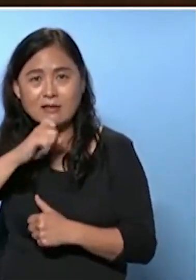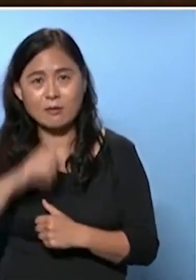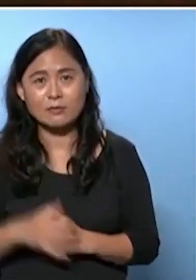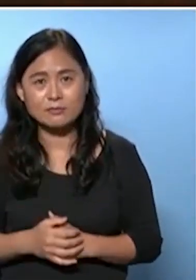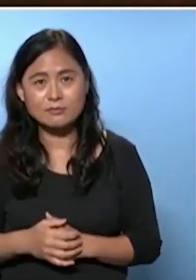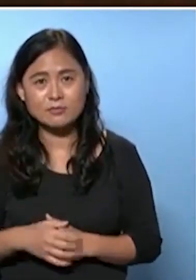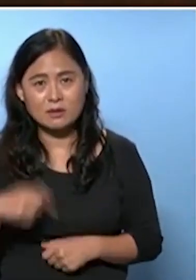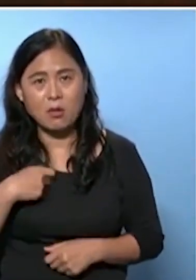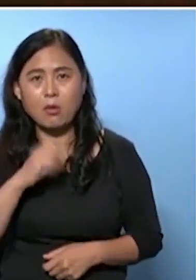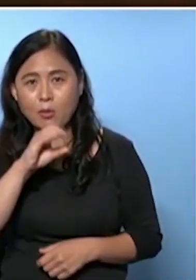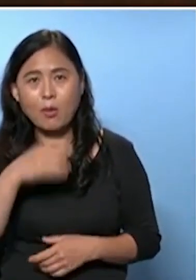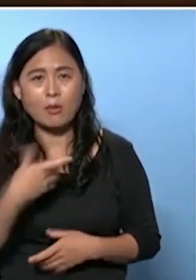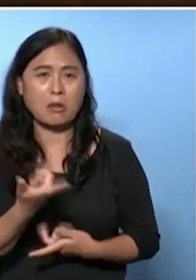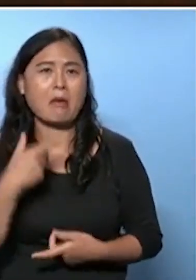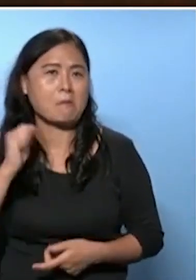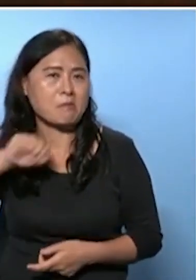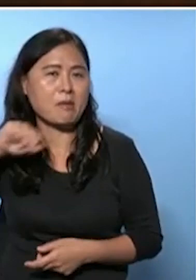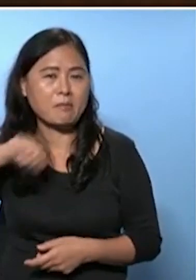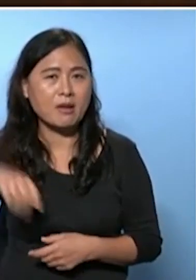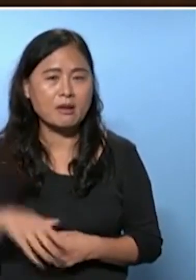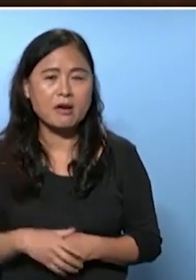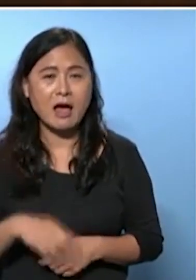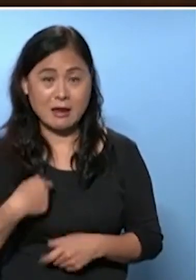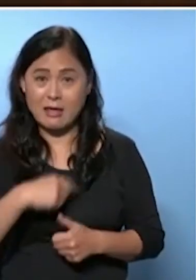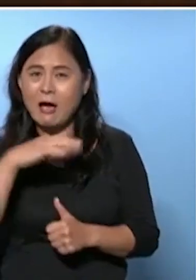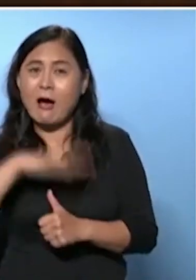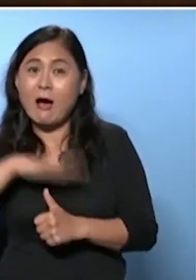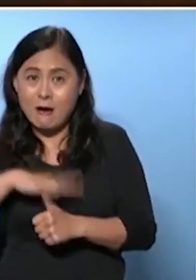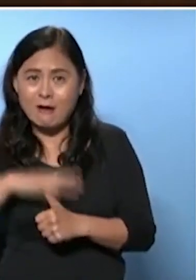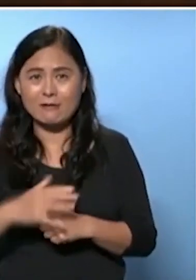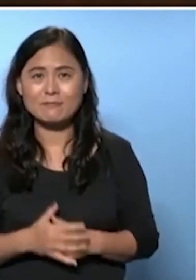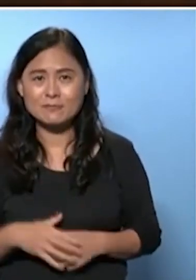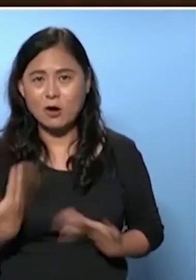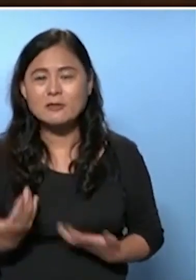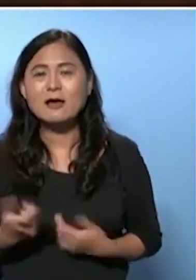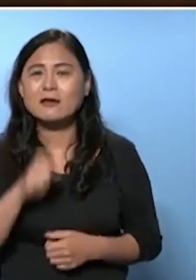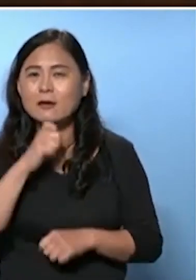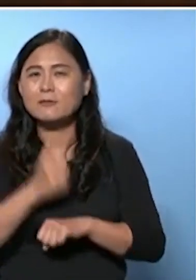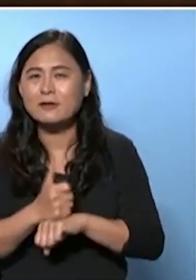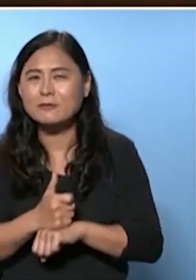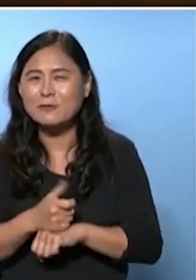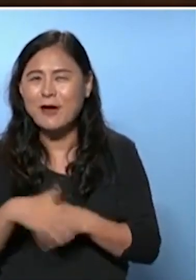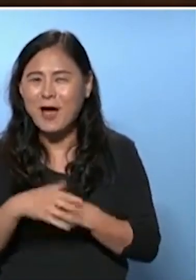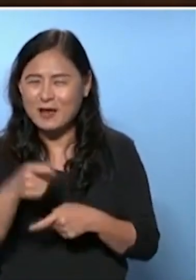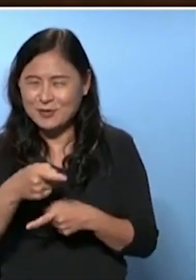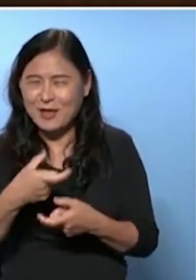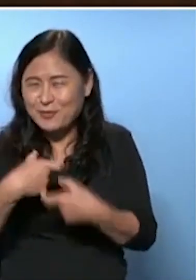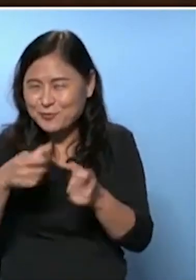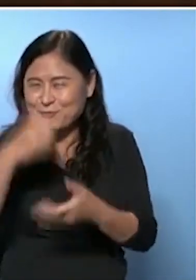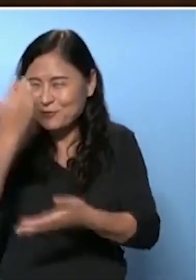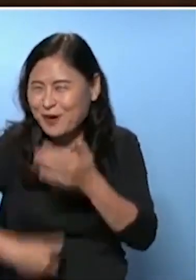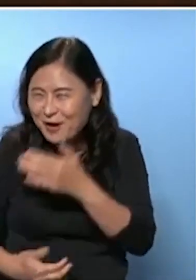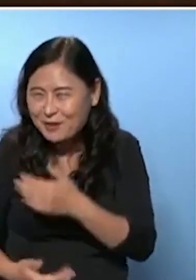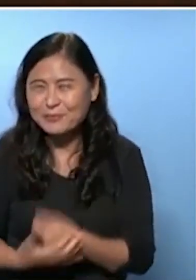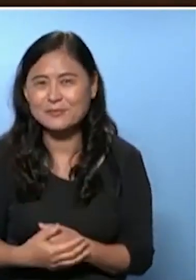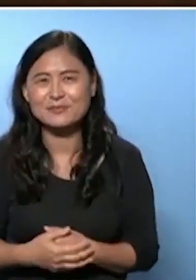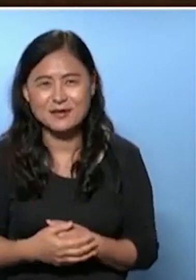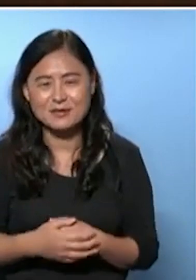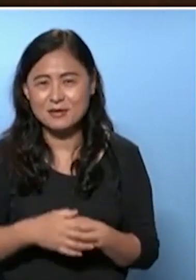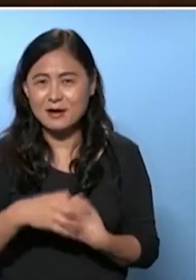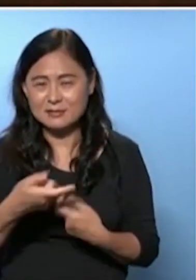蝦我嘅，我嗰啲嘢你又唔聽嘅，所以咧你蝦我啦，啊我而家有機會咧就係減你人